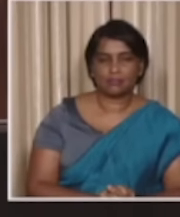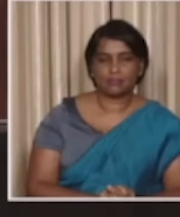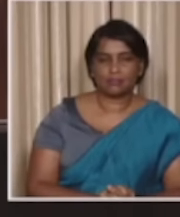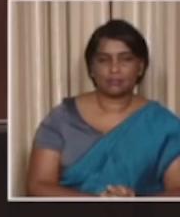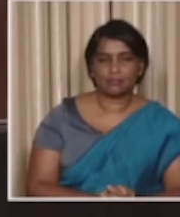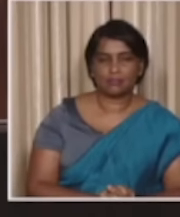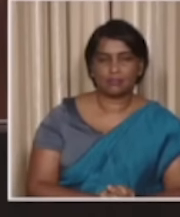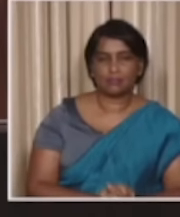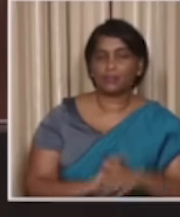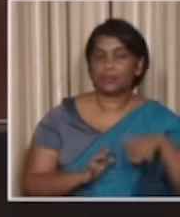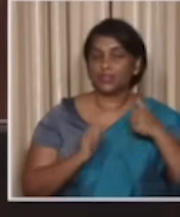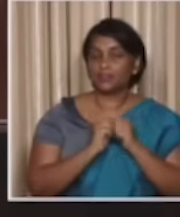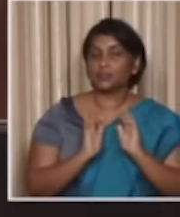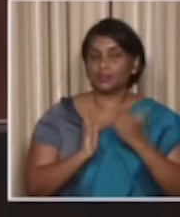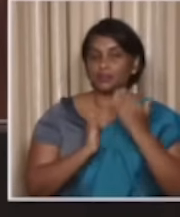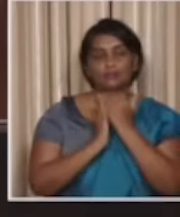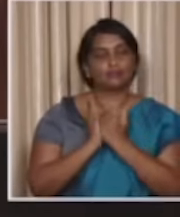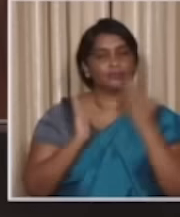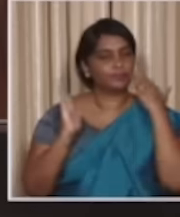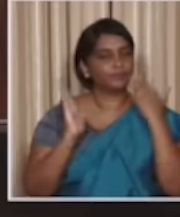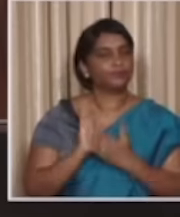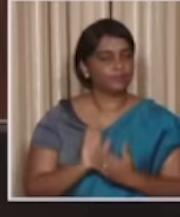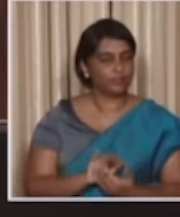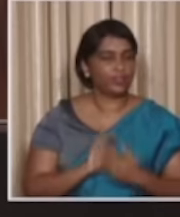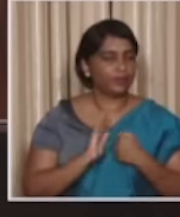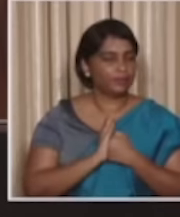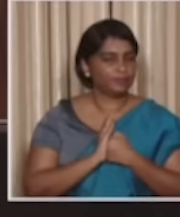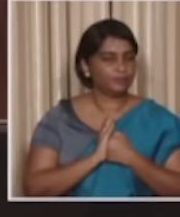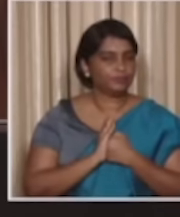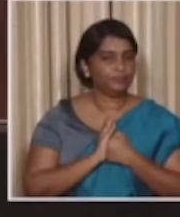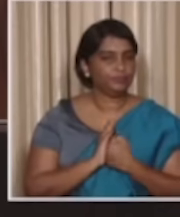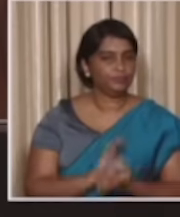හත ප්‍රධාන වැටකතු ආරම්භයේ යෝජනා ගරු